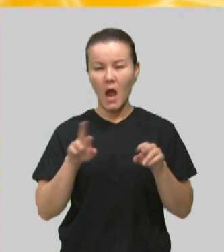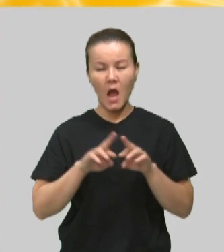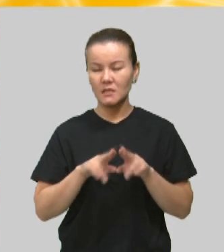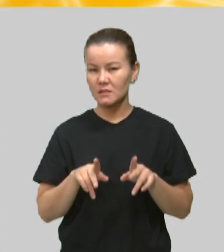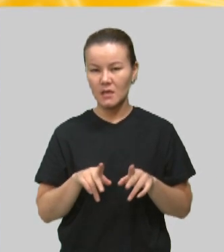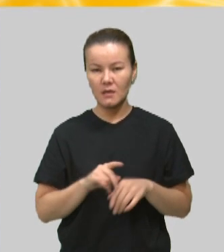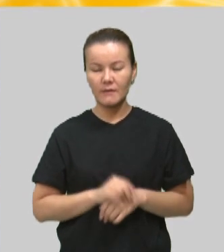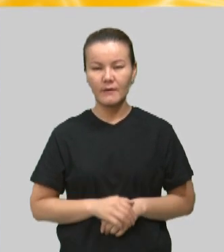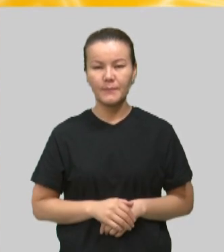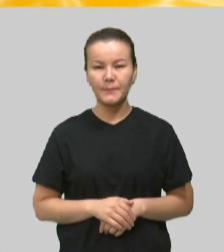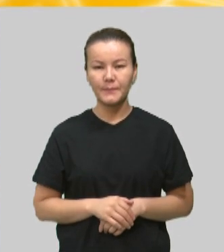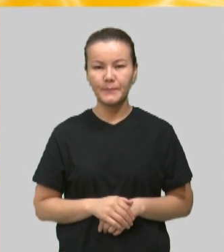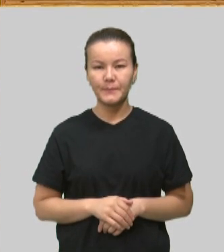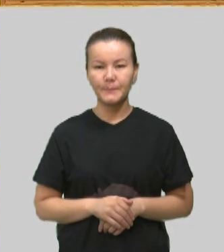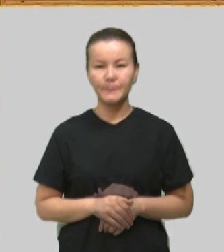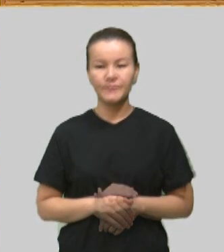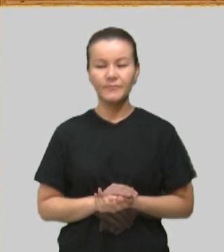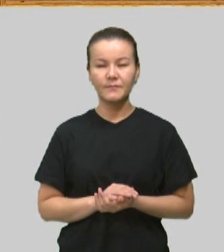одинаково.